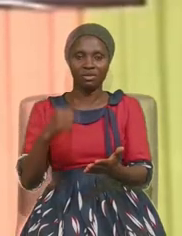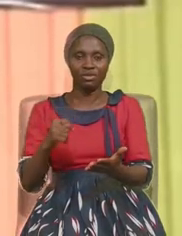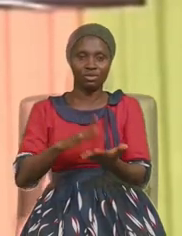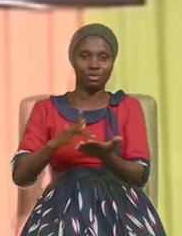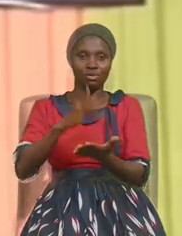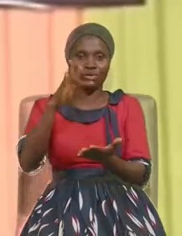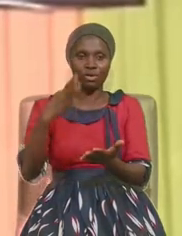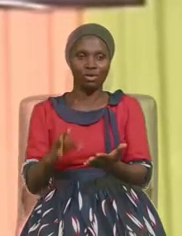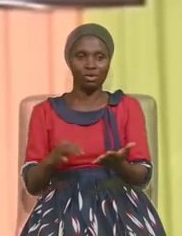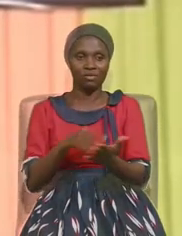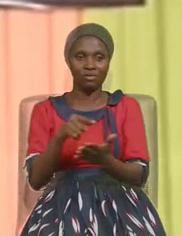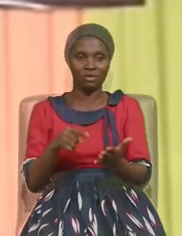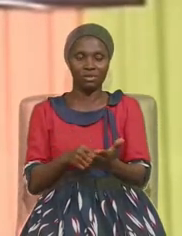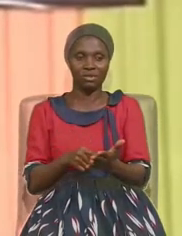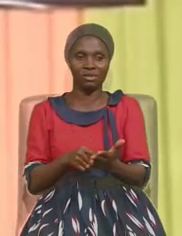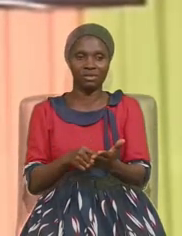mystère